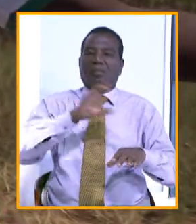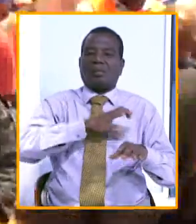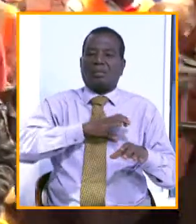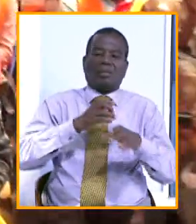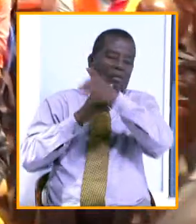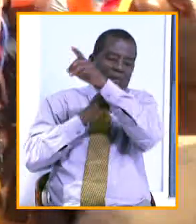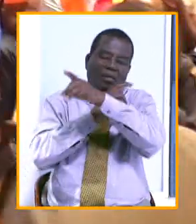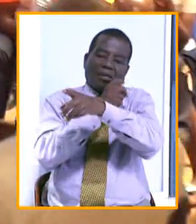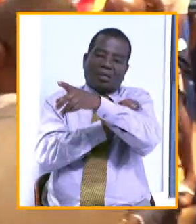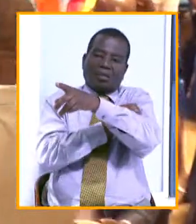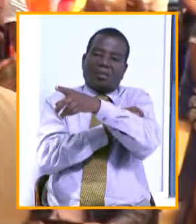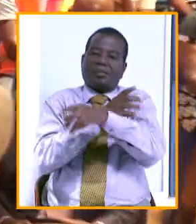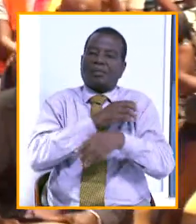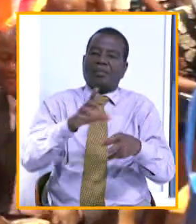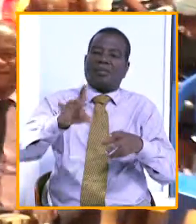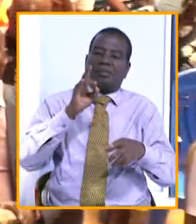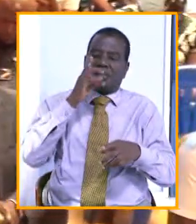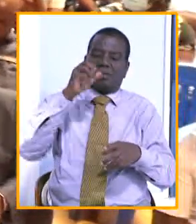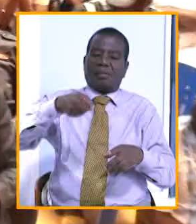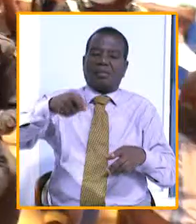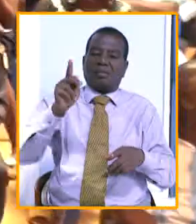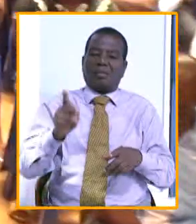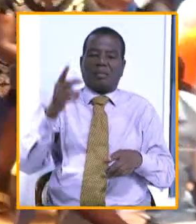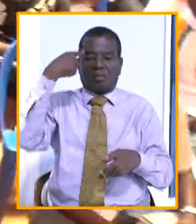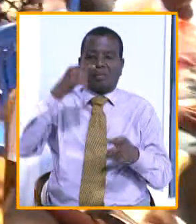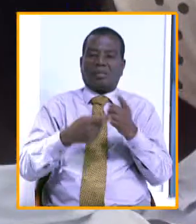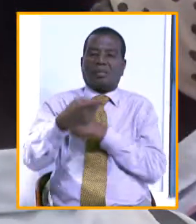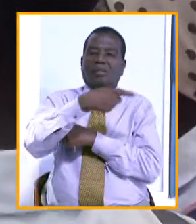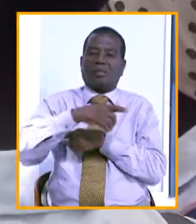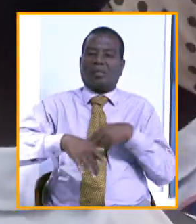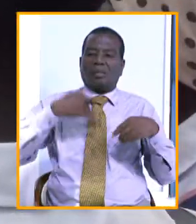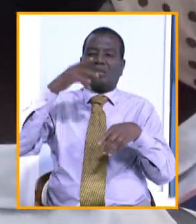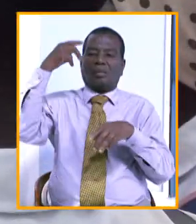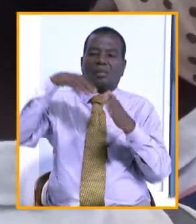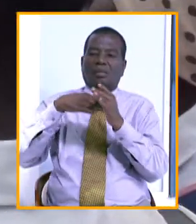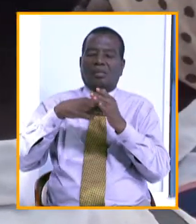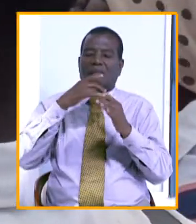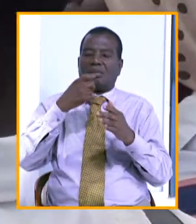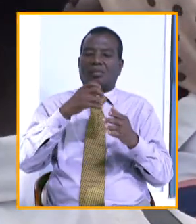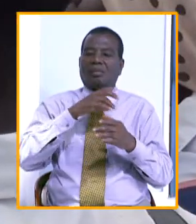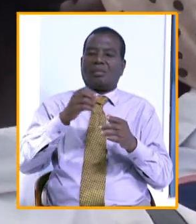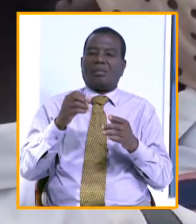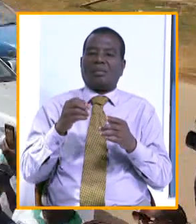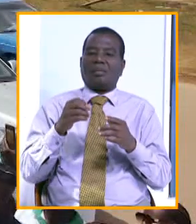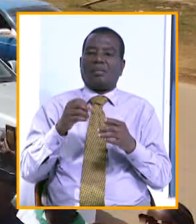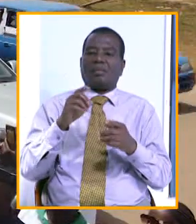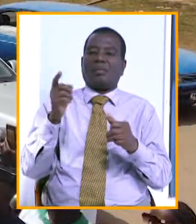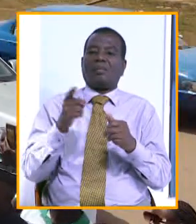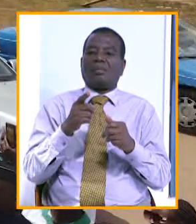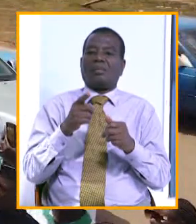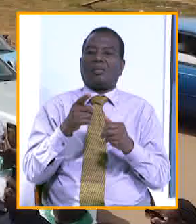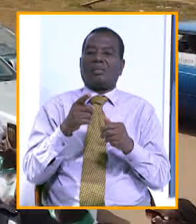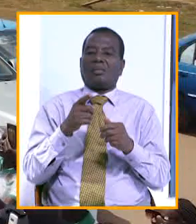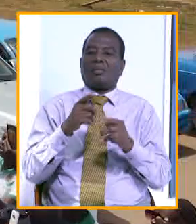et drogues, le choix de San Pedro pour cette journée de sensibilisation contre la drogue n'est pas fortuit. D'ailleurs,